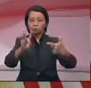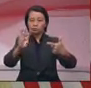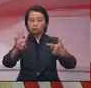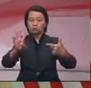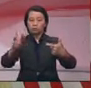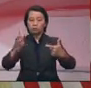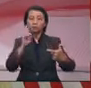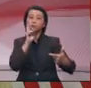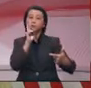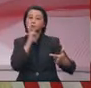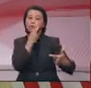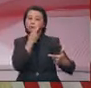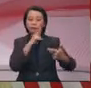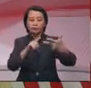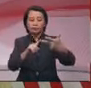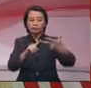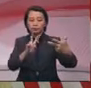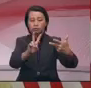5,846 restoran,